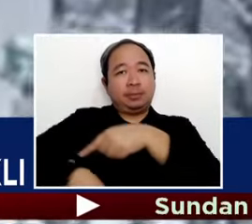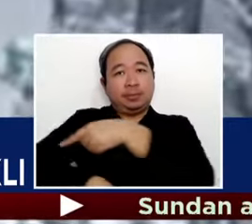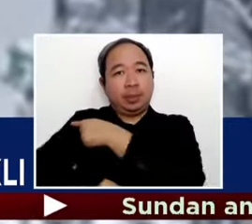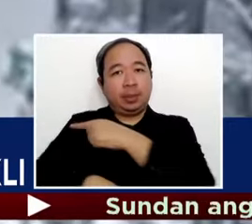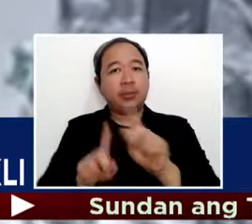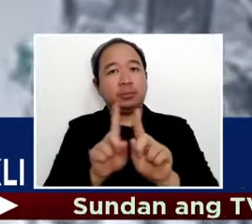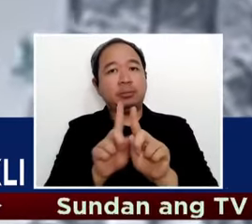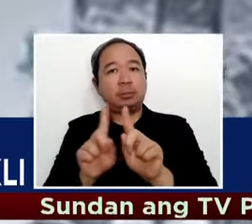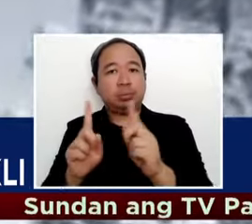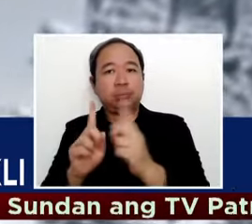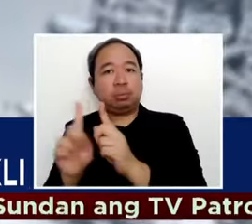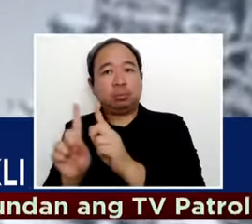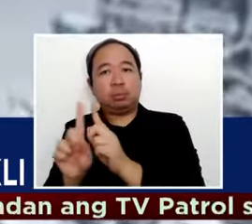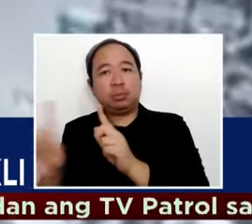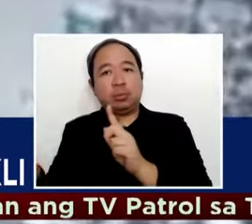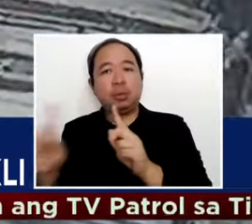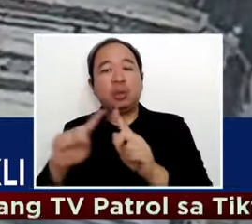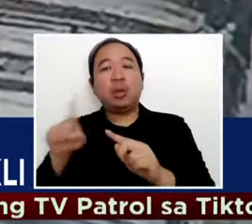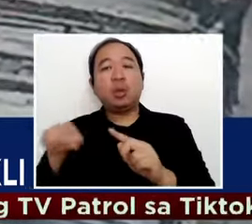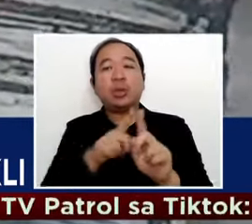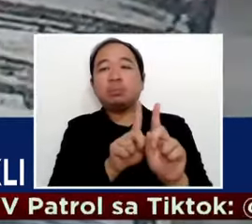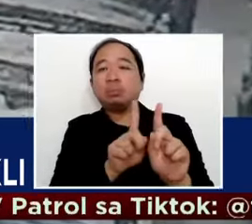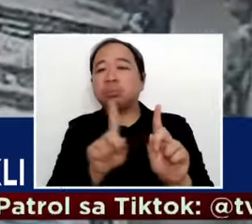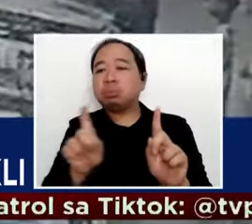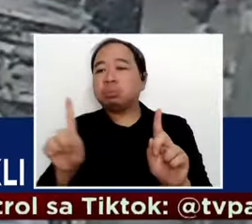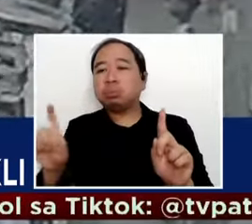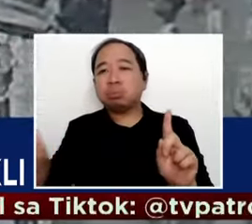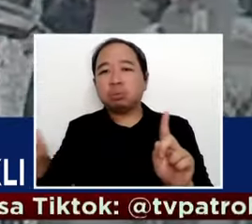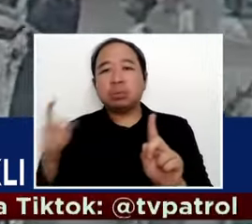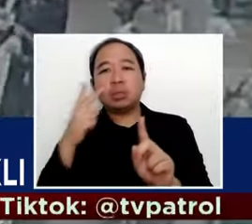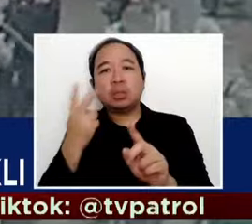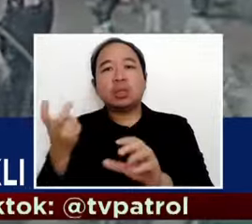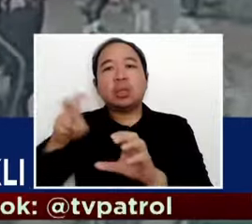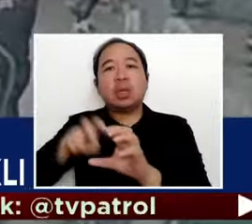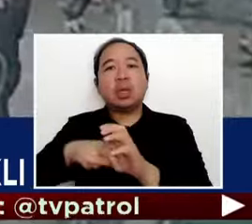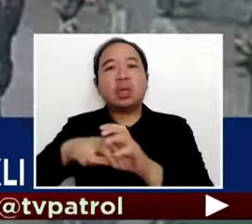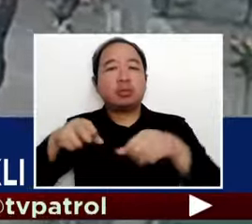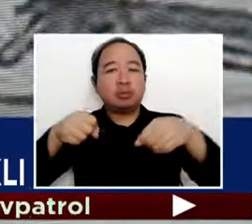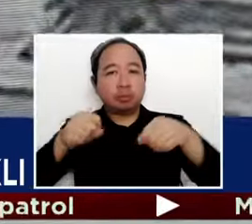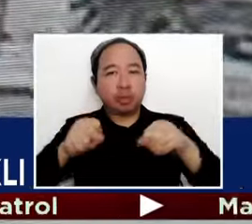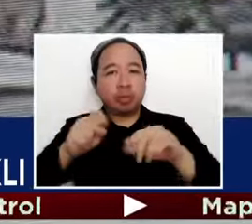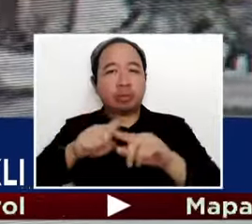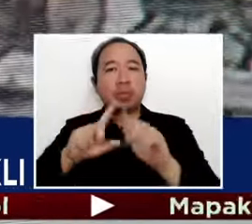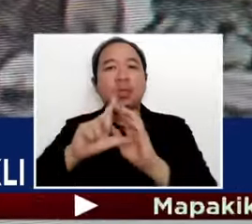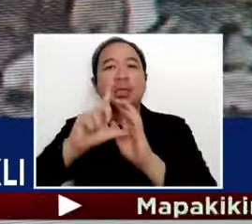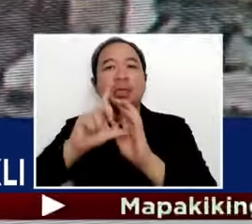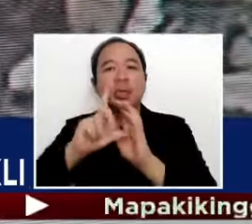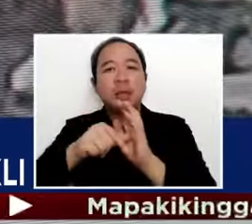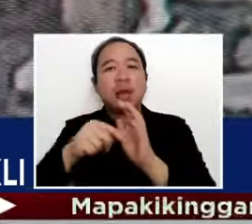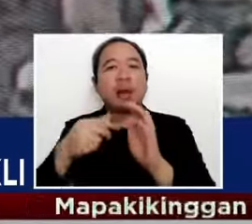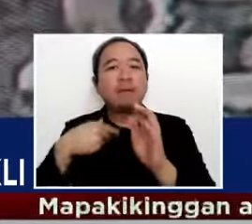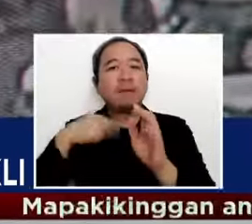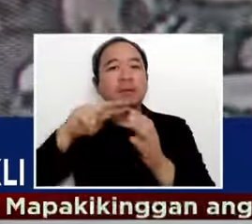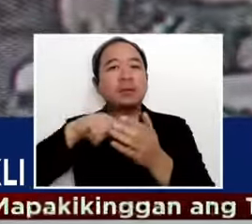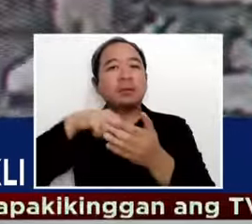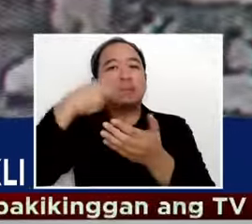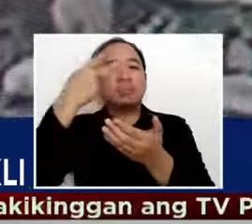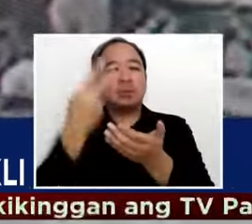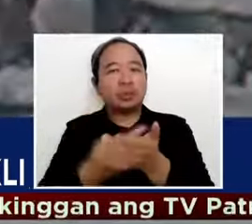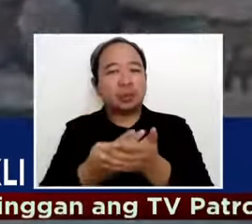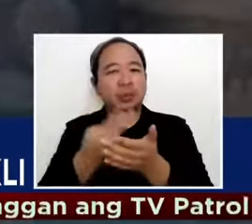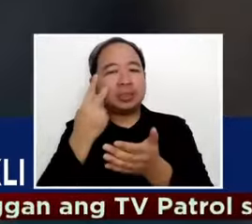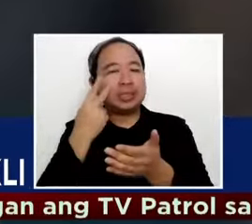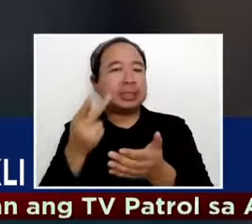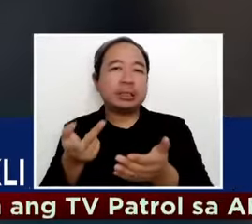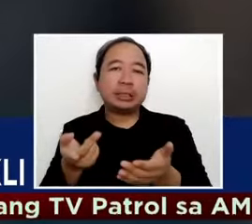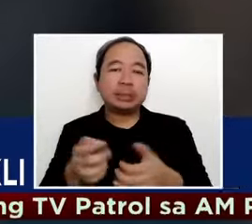papalayo. Nang makatakbo sa may kanto, sumakay ng tricycle ang lalaki pero inabot pa ng ilang minuto bago natulungan ang hindi na makatayong